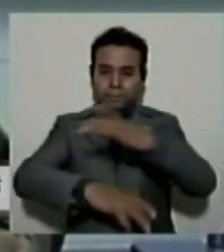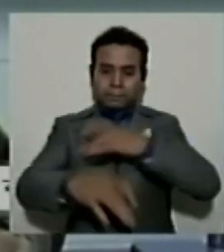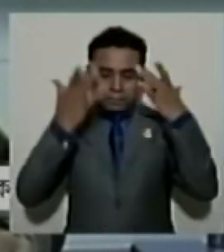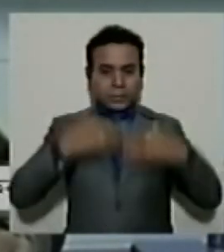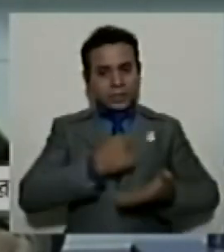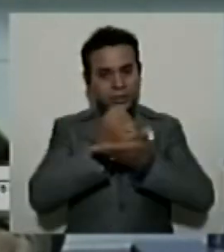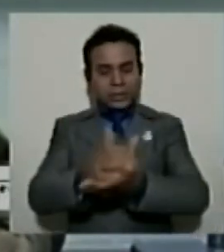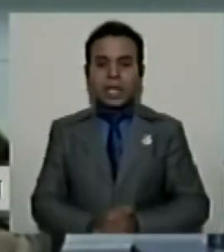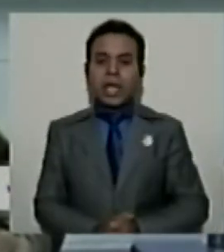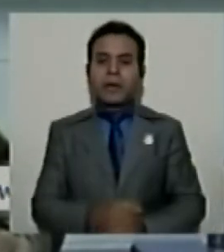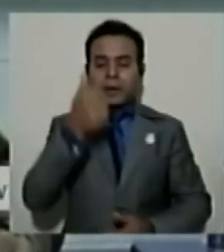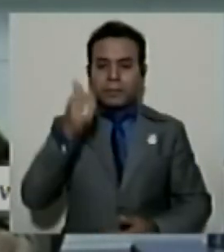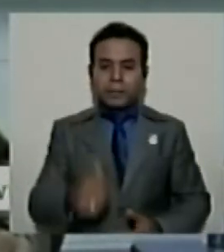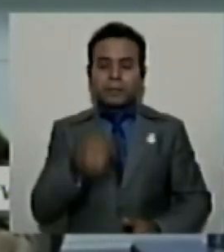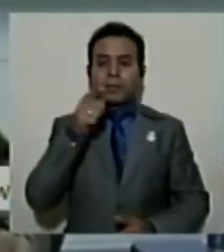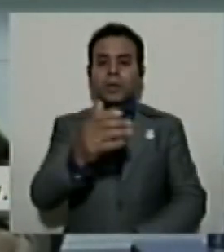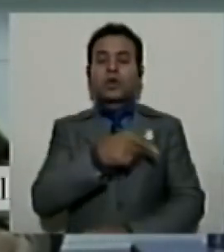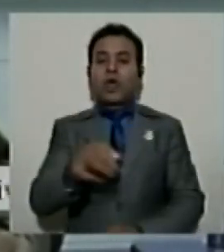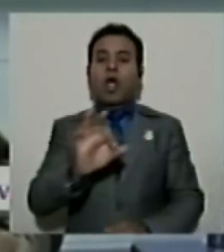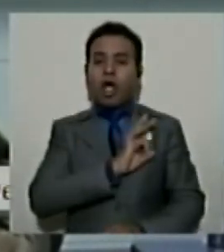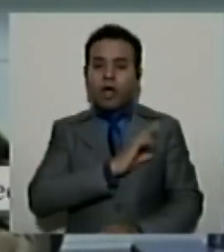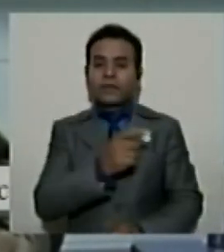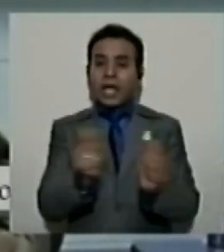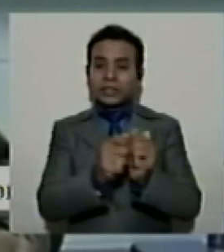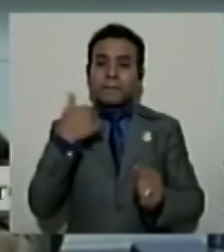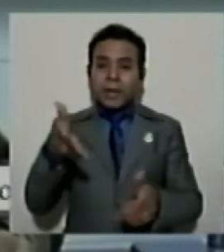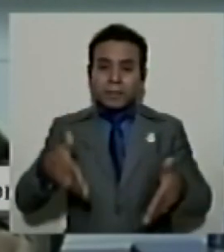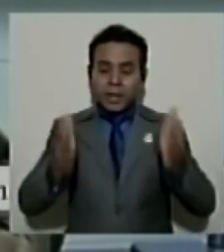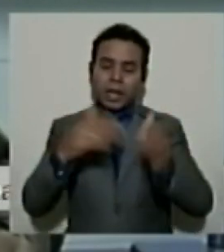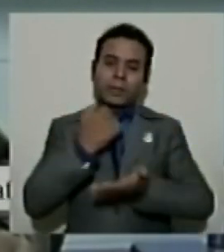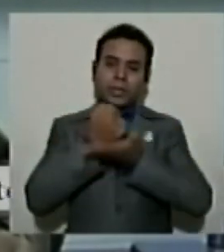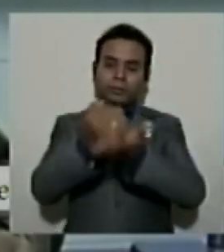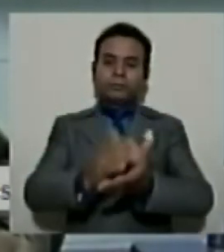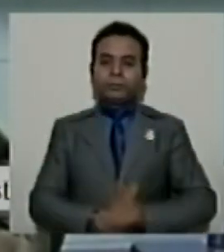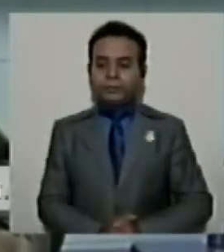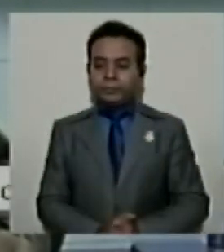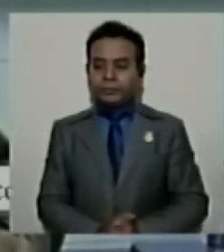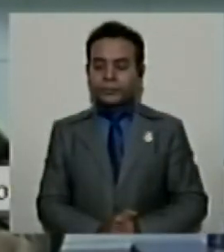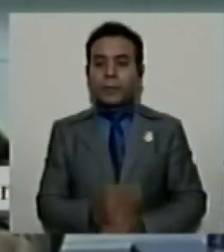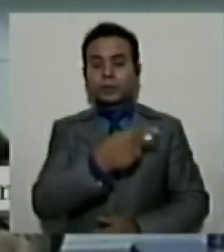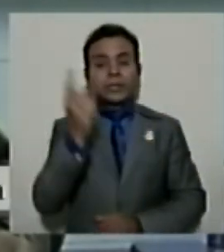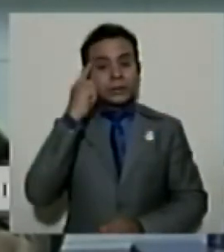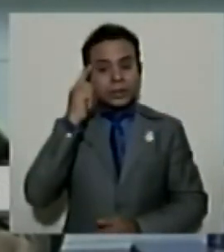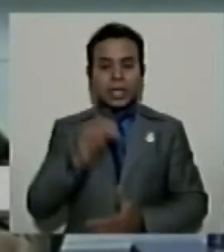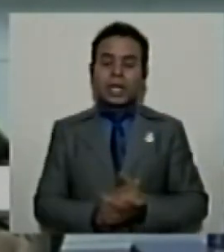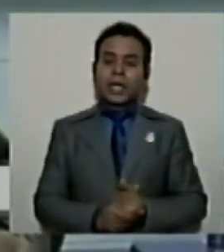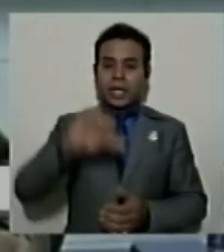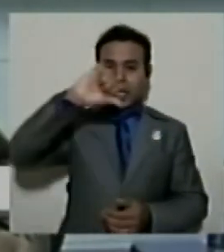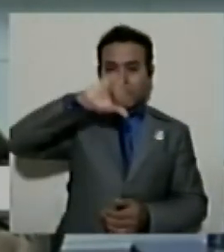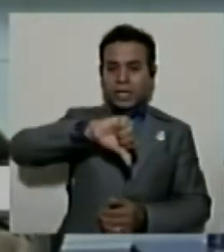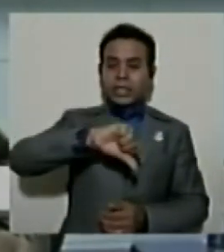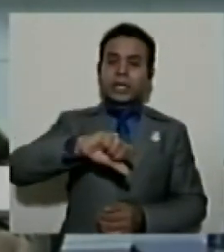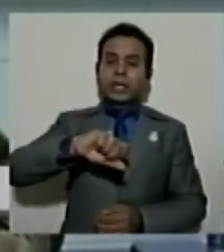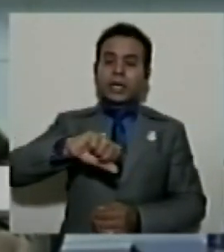আপনারা জানেন যে N95 এমন একটি মাস্ক যেটা বাংলাদেশে এটার কোনো প্রতিষ্ঠান তৈরি করে